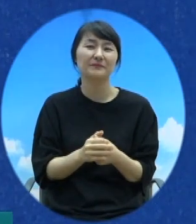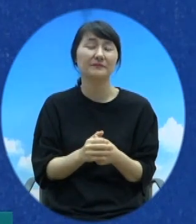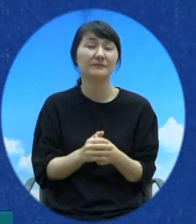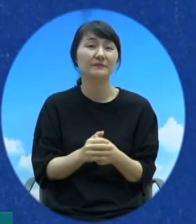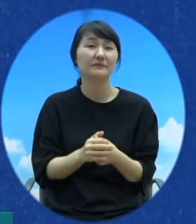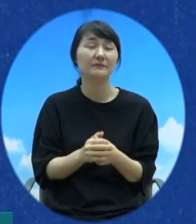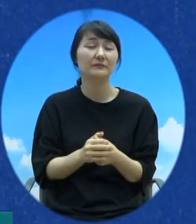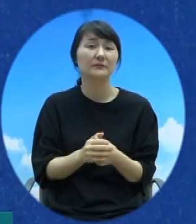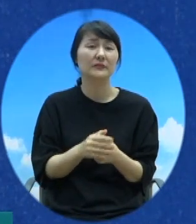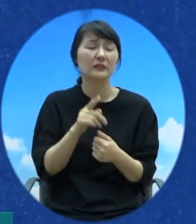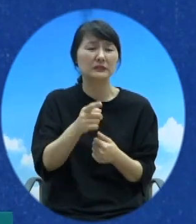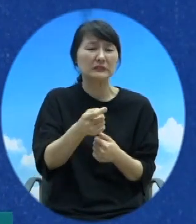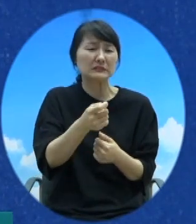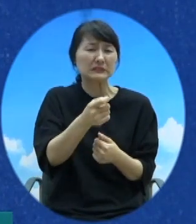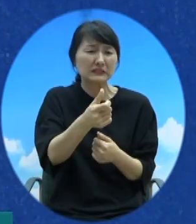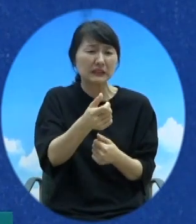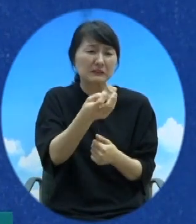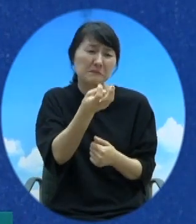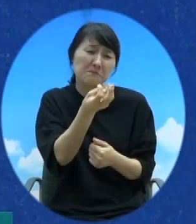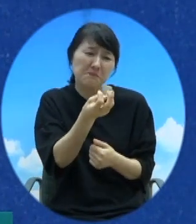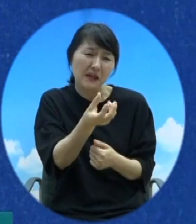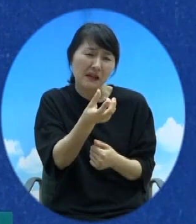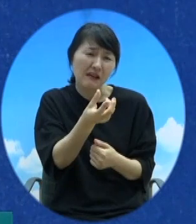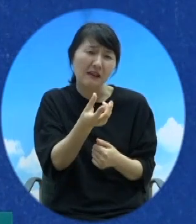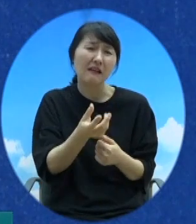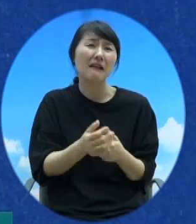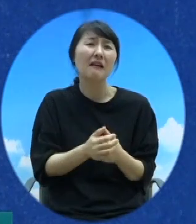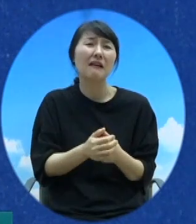그런데 어떻게 그것이